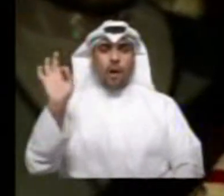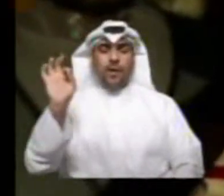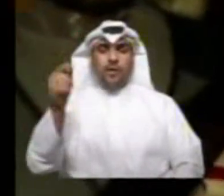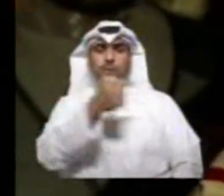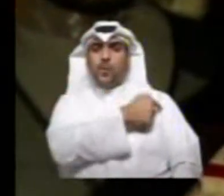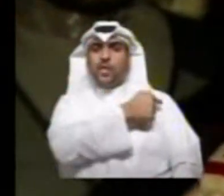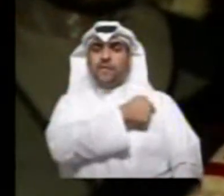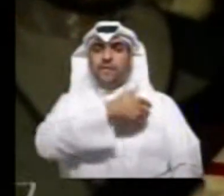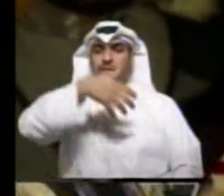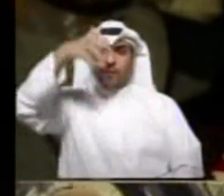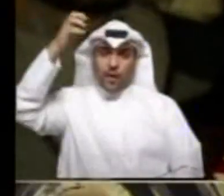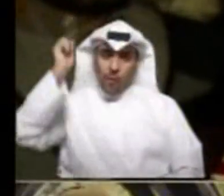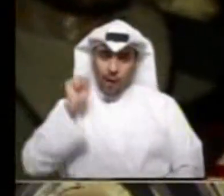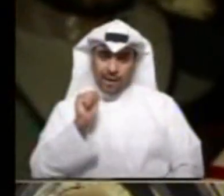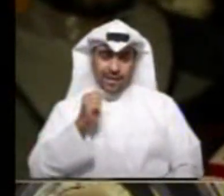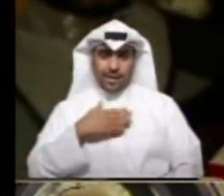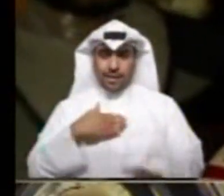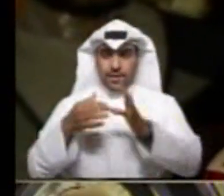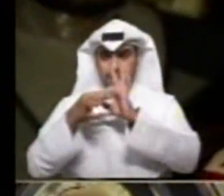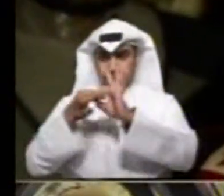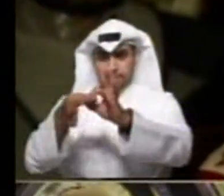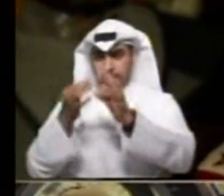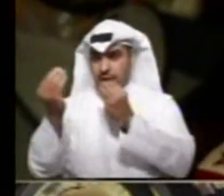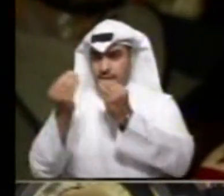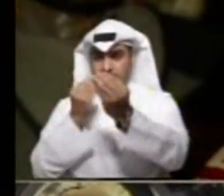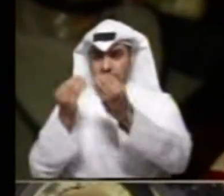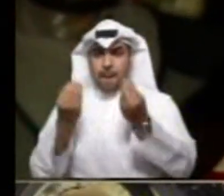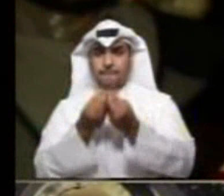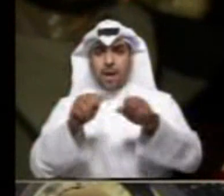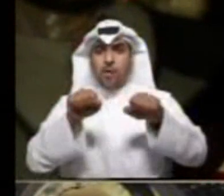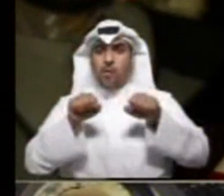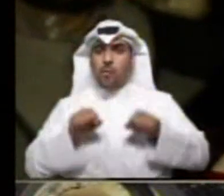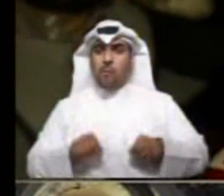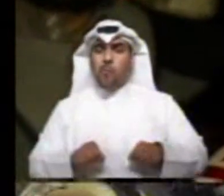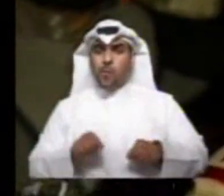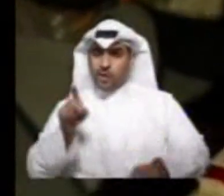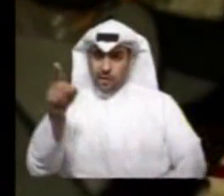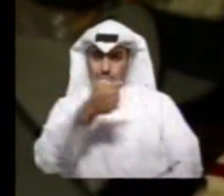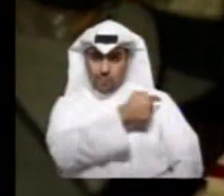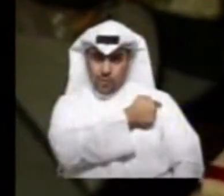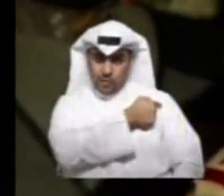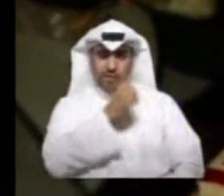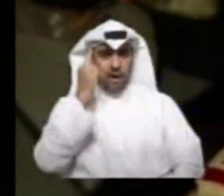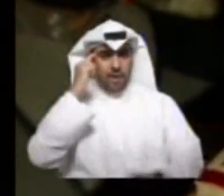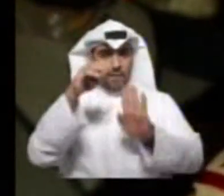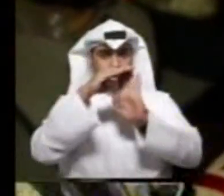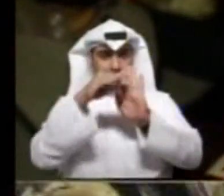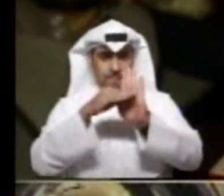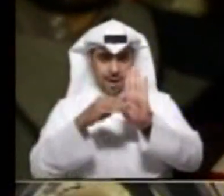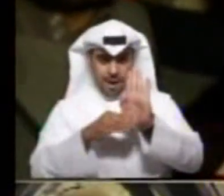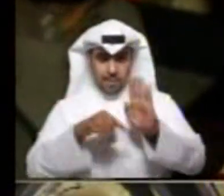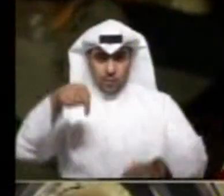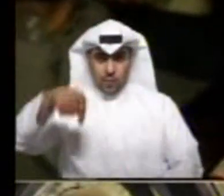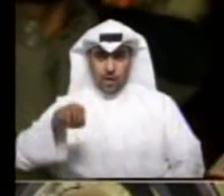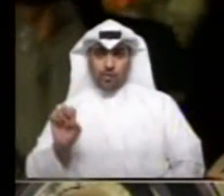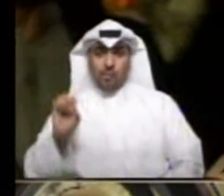واجتمعنا مع مدير المستشفى ومساعد مدير المستشفى وبتوزيع الخطة، والآن طالع من منطقة صباح الأحمد